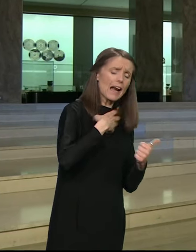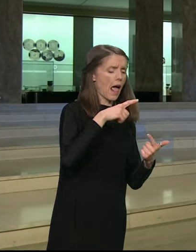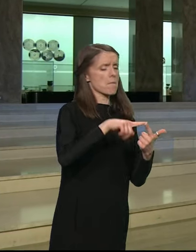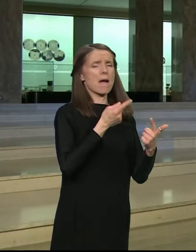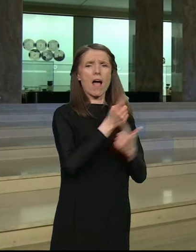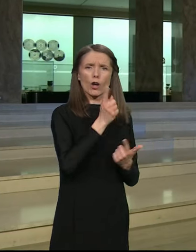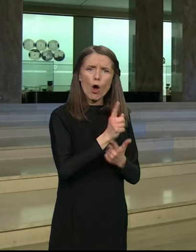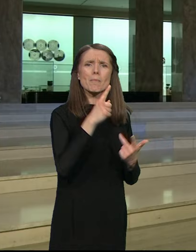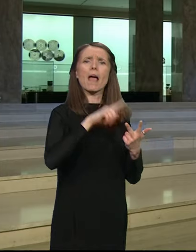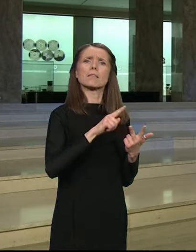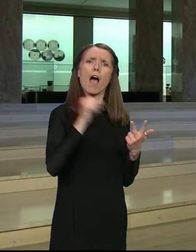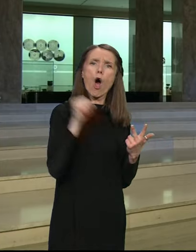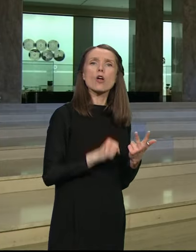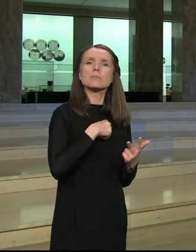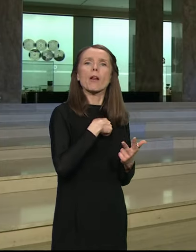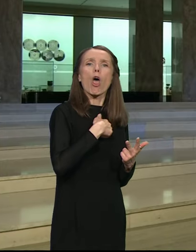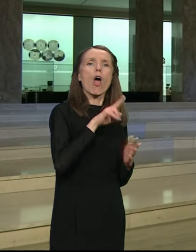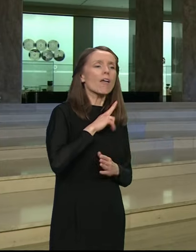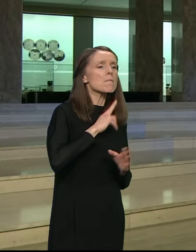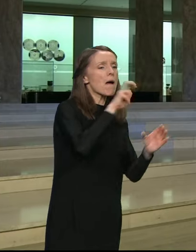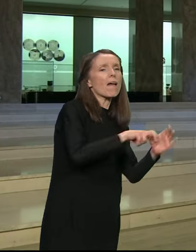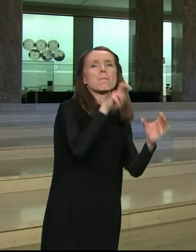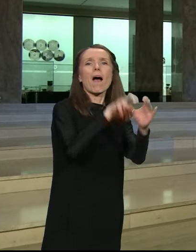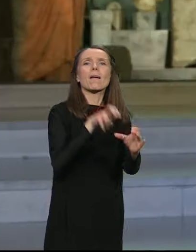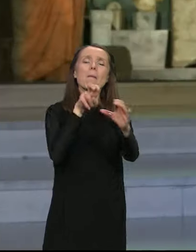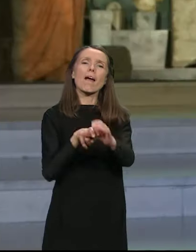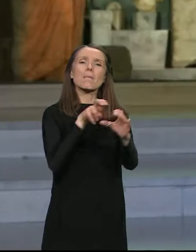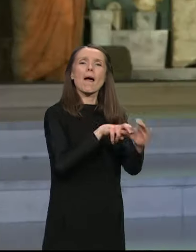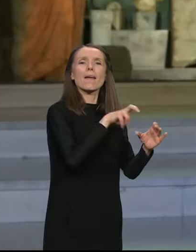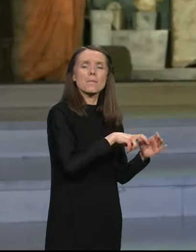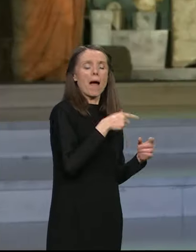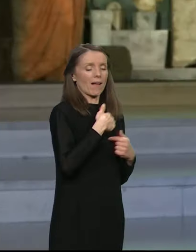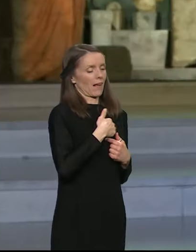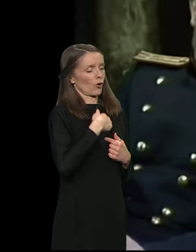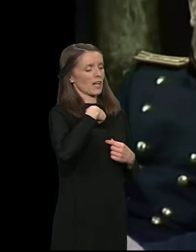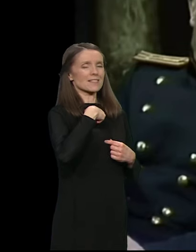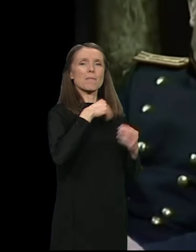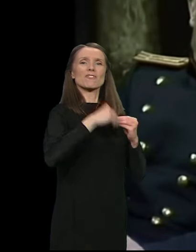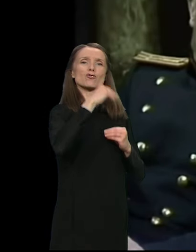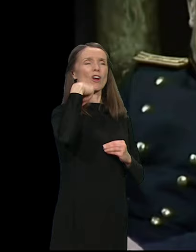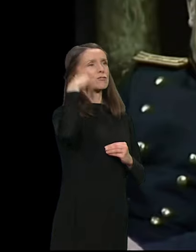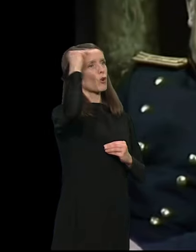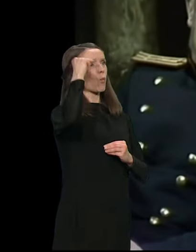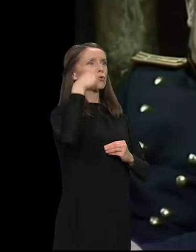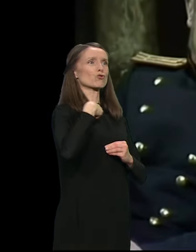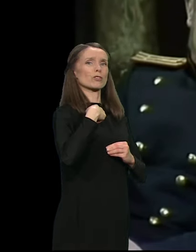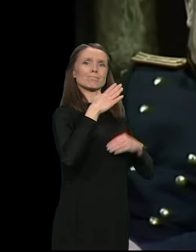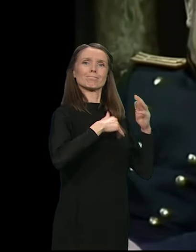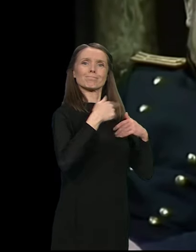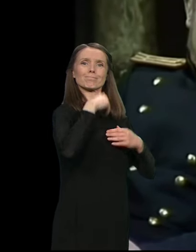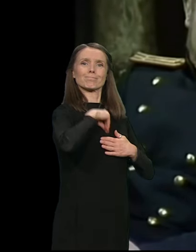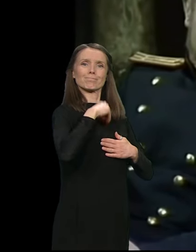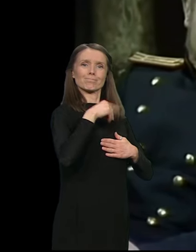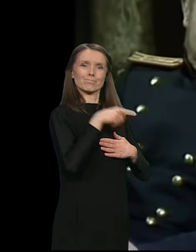naravno karakterne uloge, i tako prosto širila svoj instrument glumački. Kako bubnja